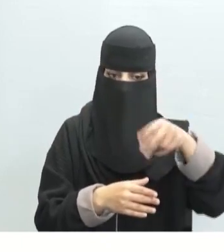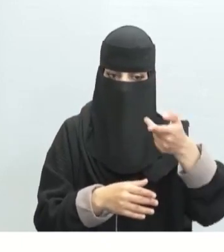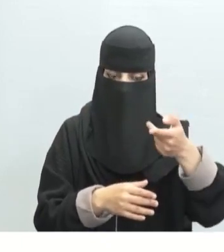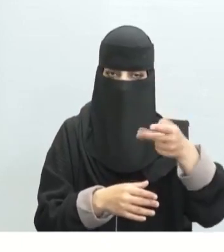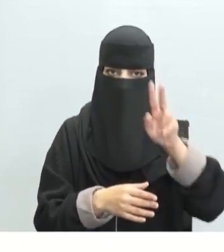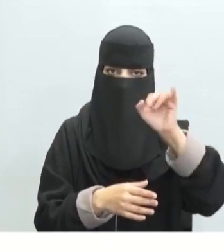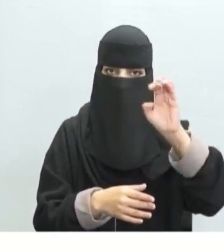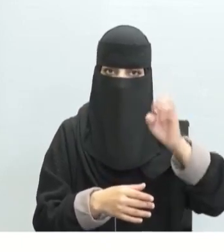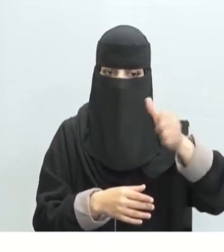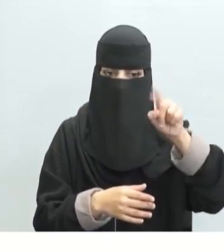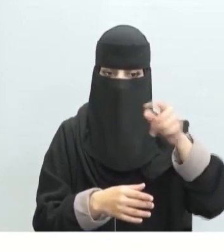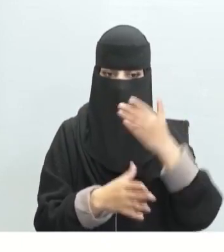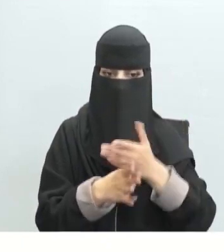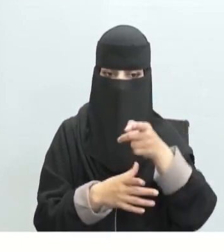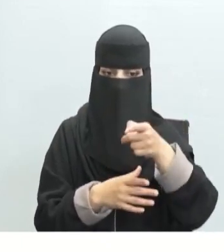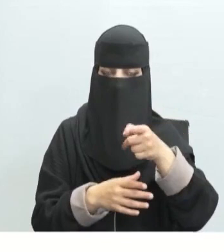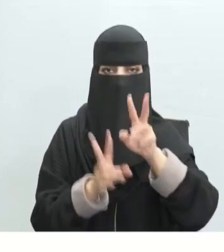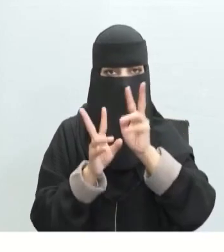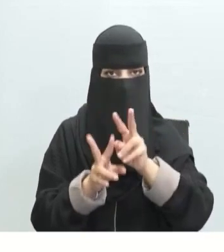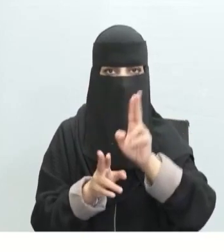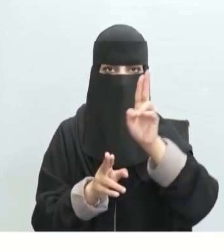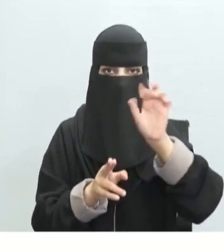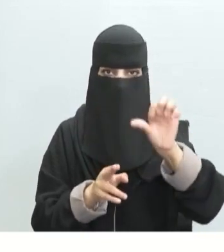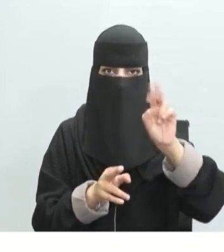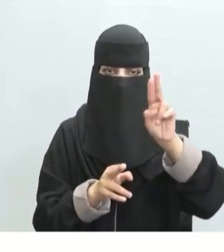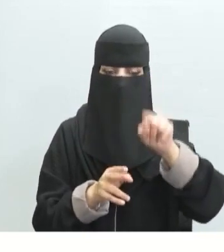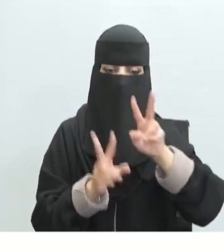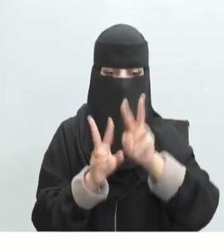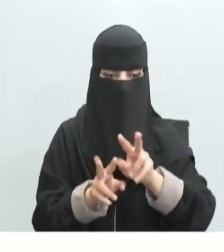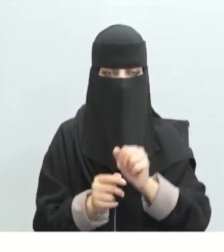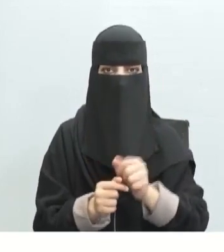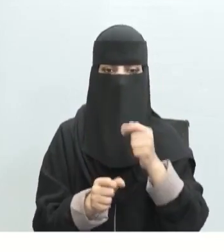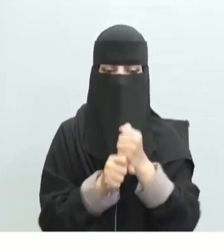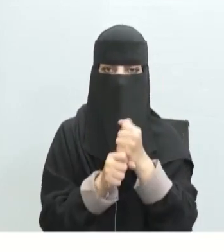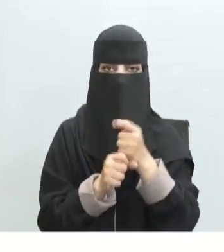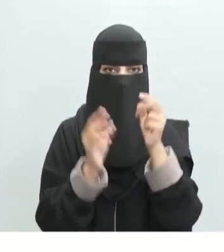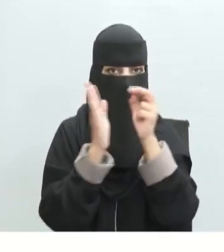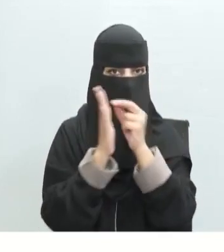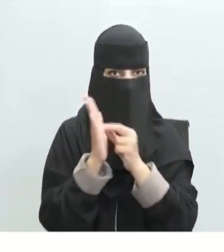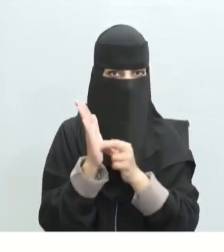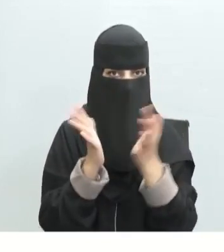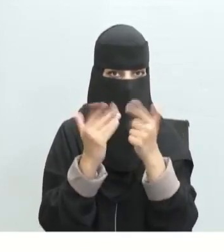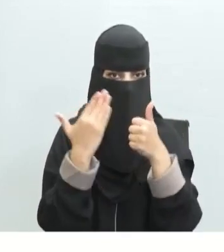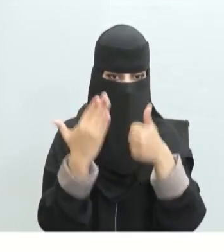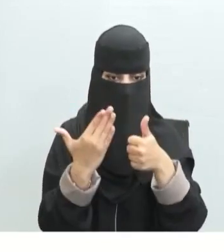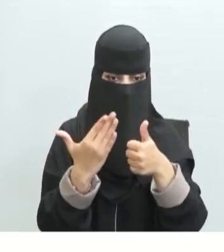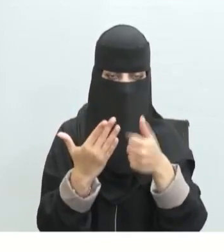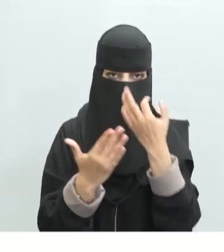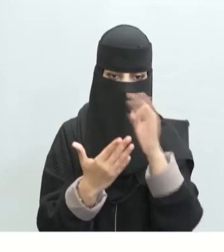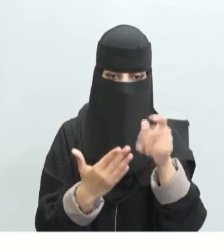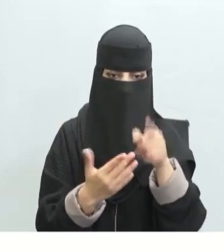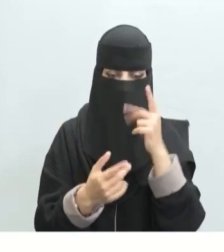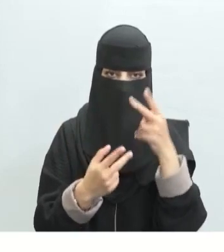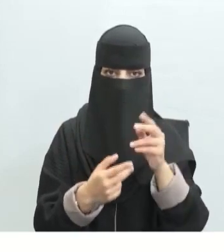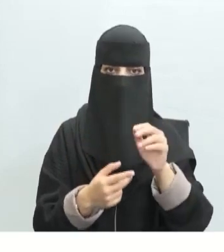هي مجاور بينما الوتر لم يتغير مكانه كما هو نكتب الدوال المثلثيه كامله عندنا